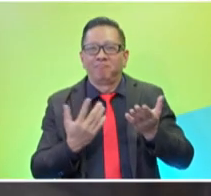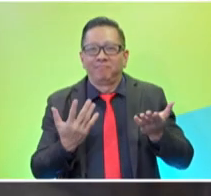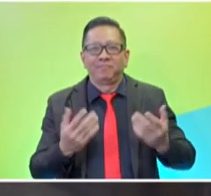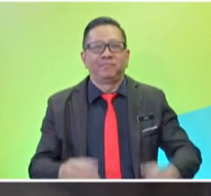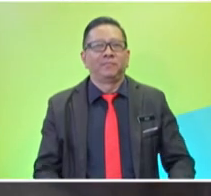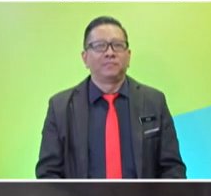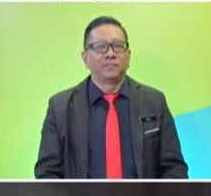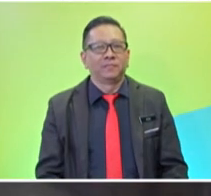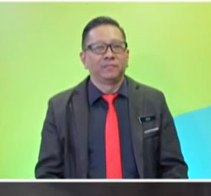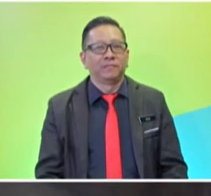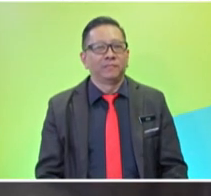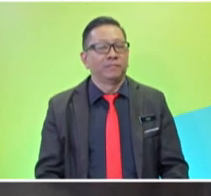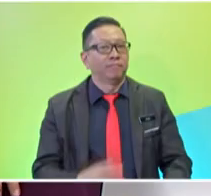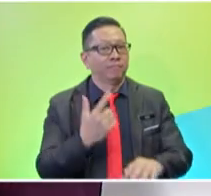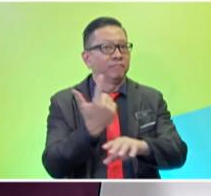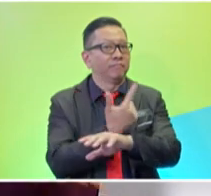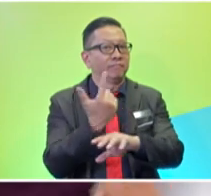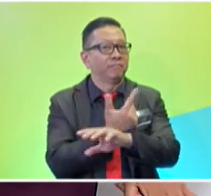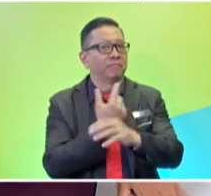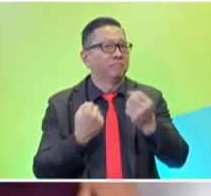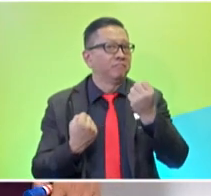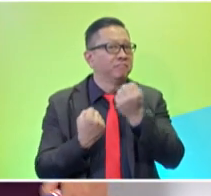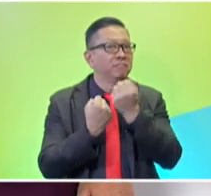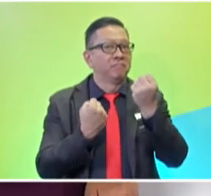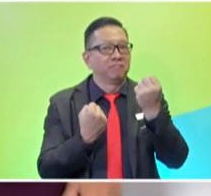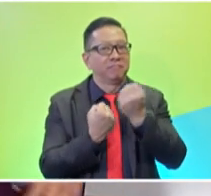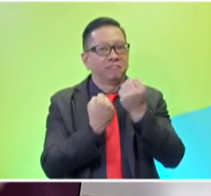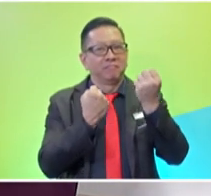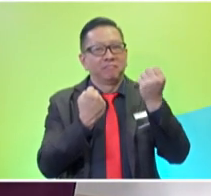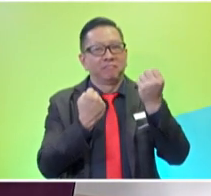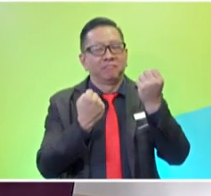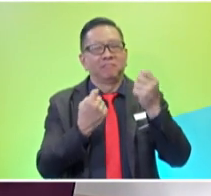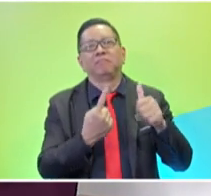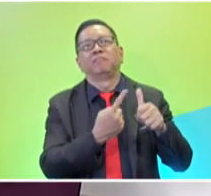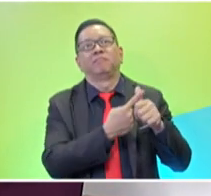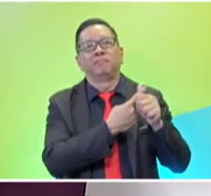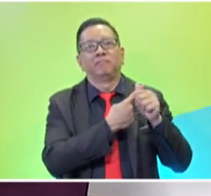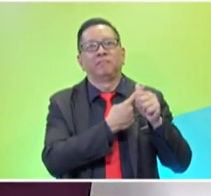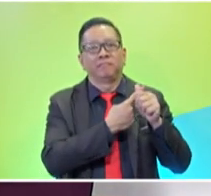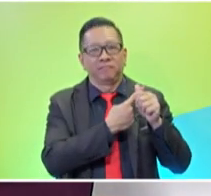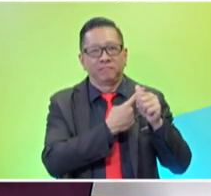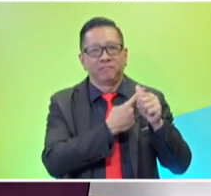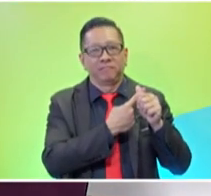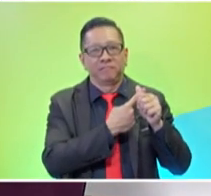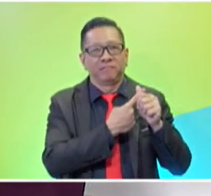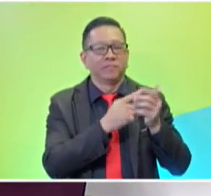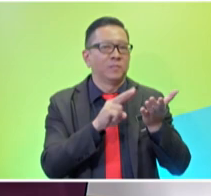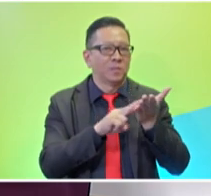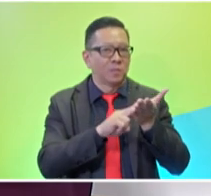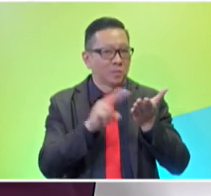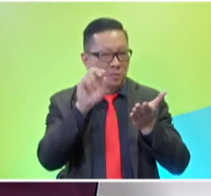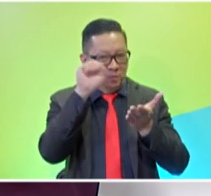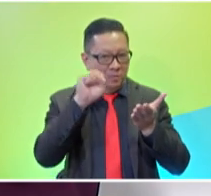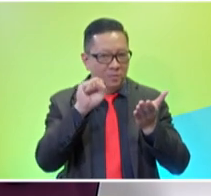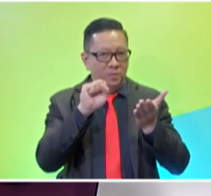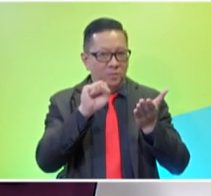jadi latihan pengukuhan kita pada hari ini yang pertama saya akan bacakan dulu soal